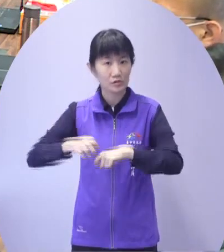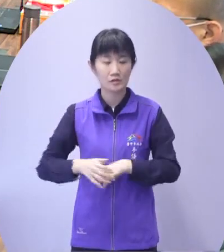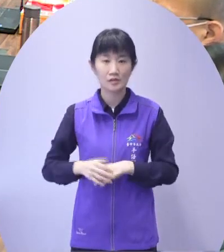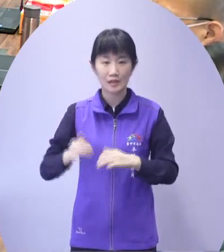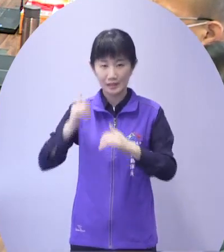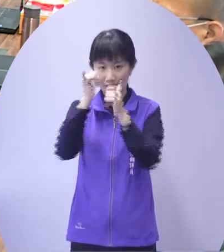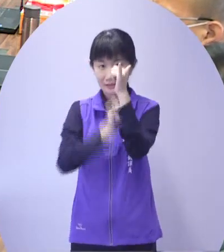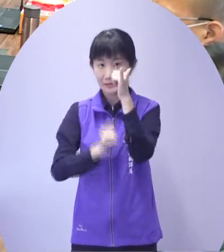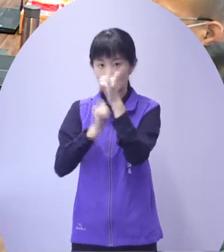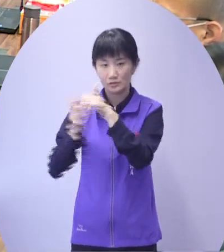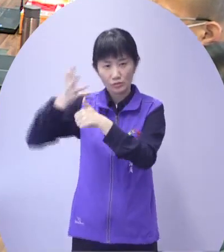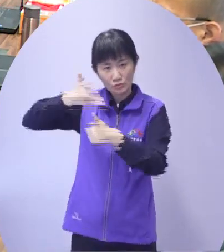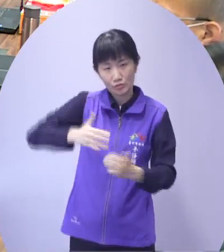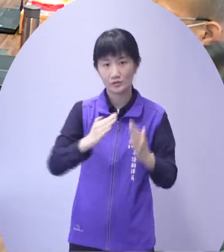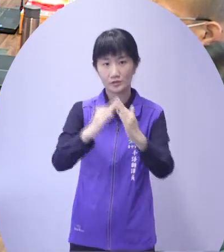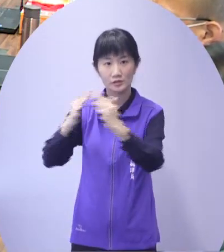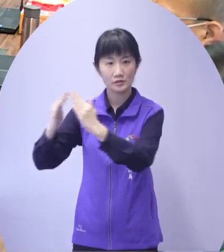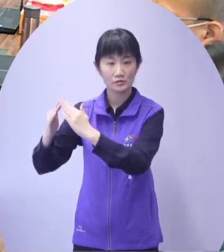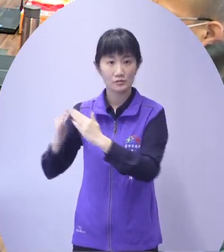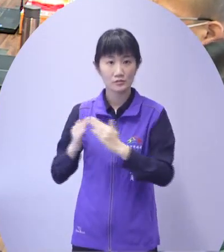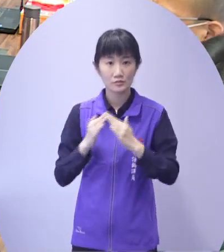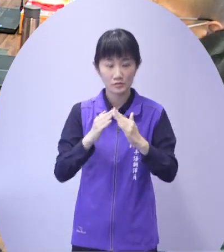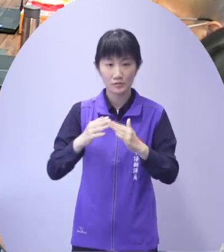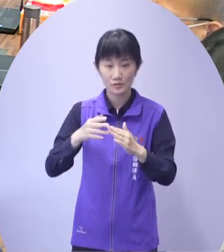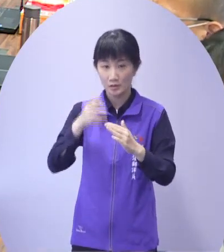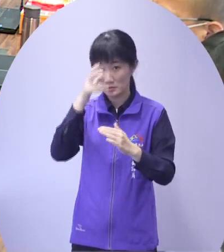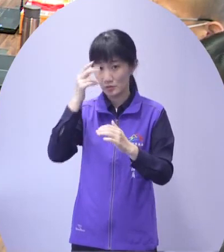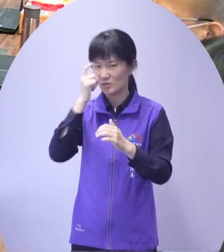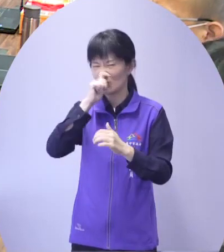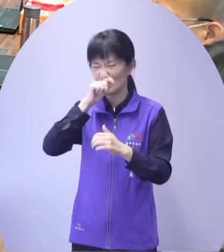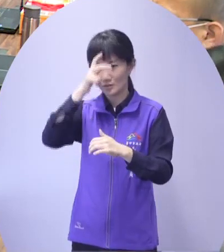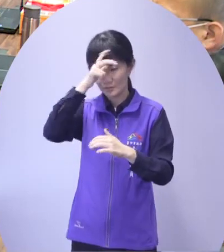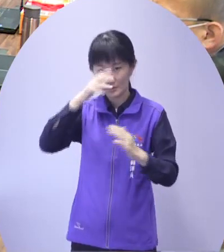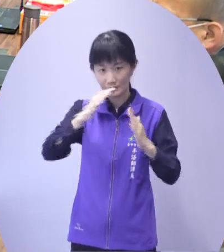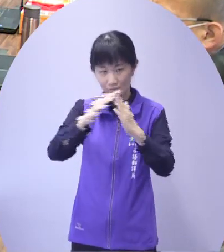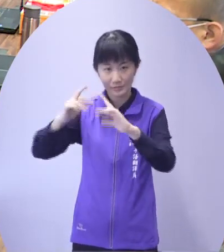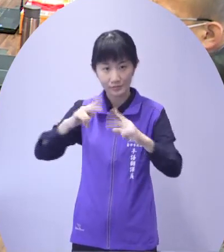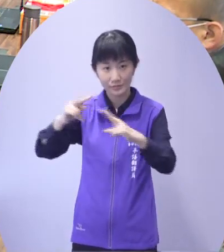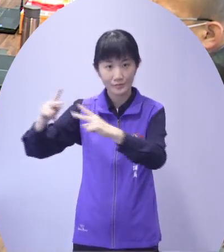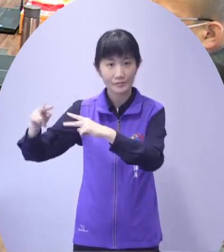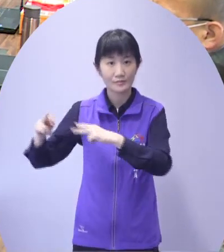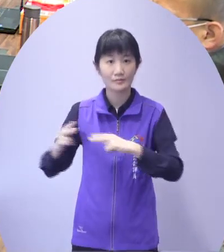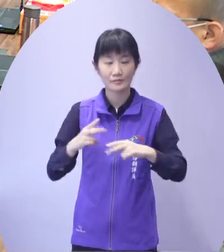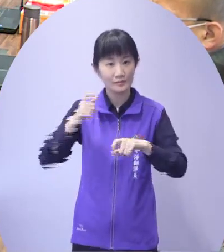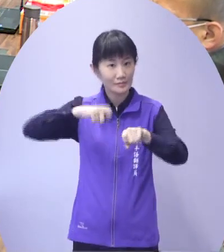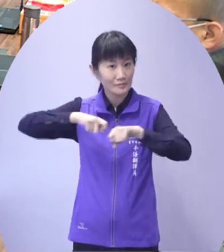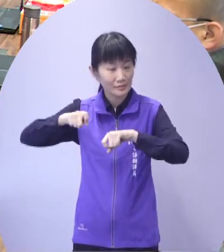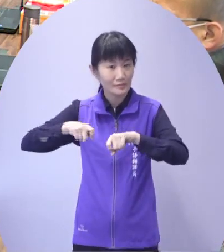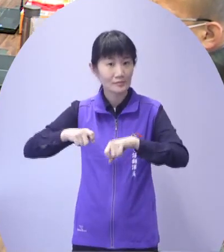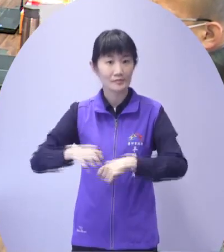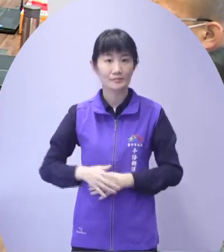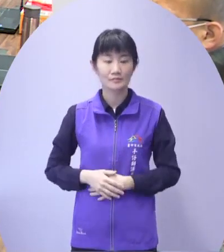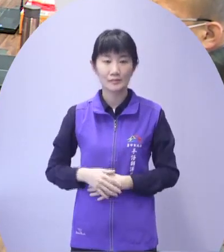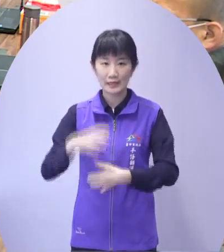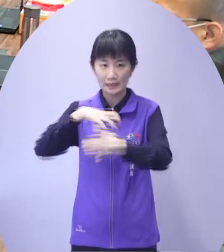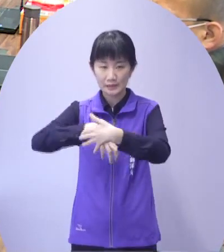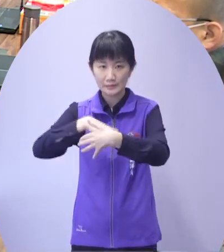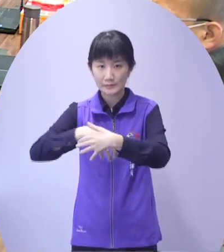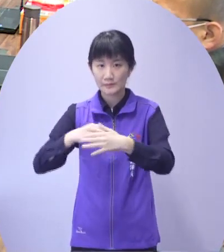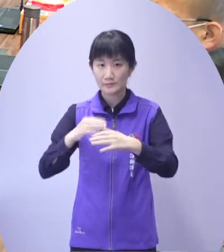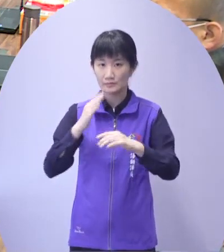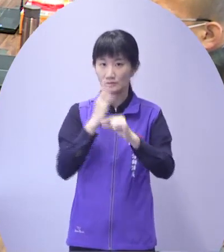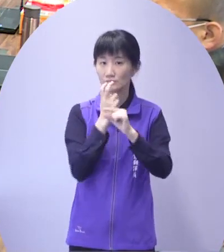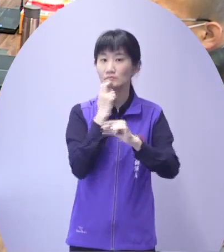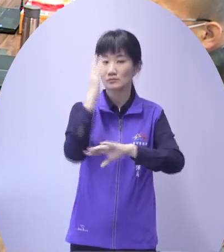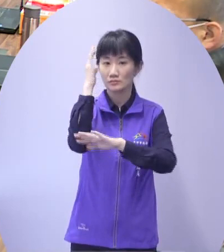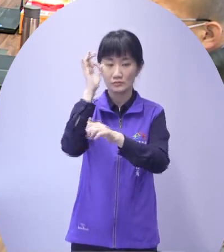筑投变坑警察官吏派出所修复及再利用计划及规划设计案计划，其中中央补助